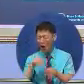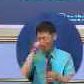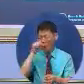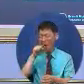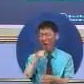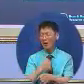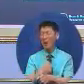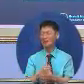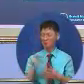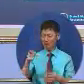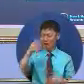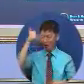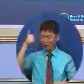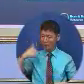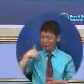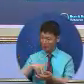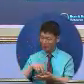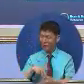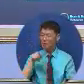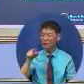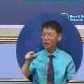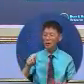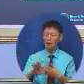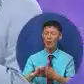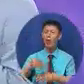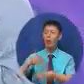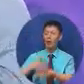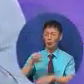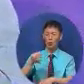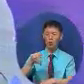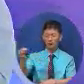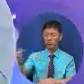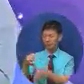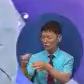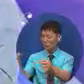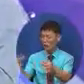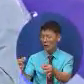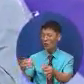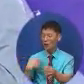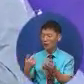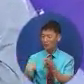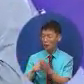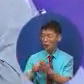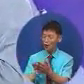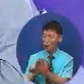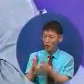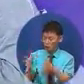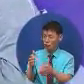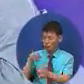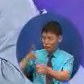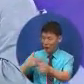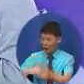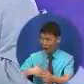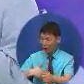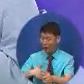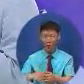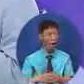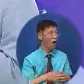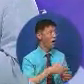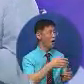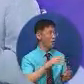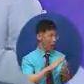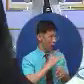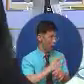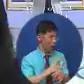모르겠다. 내가 너희들에게 고마우니까 돈을 주겠다. 그리고 나를 위해서 떠들어줄 수 있겠니? 아이들이 이게 웬